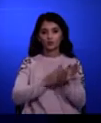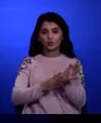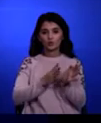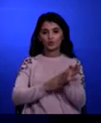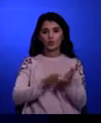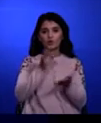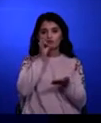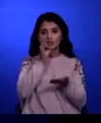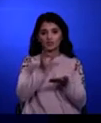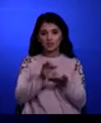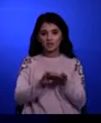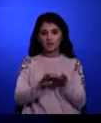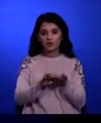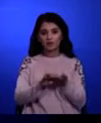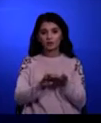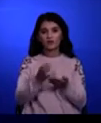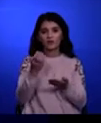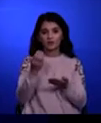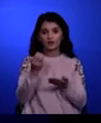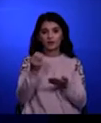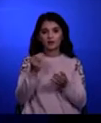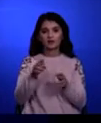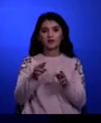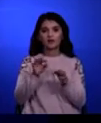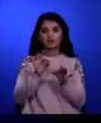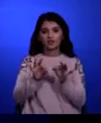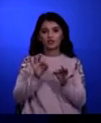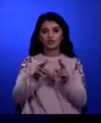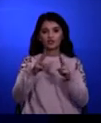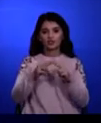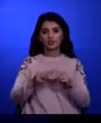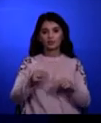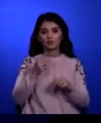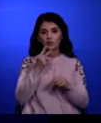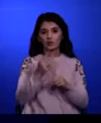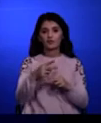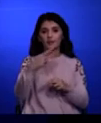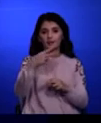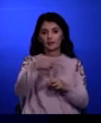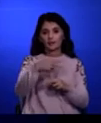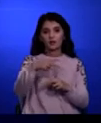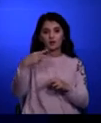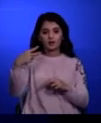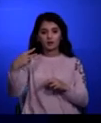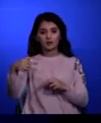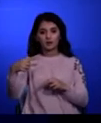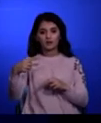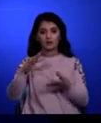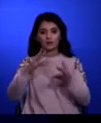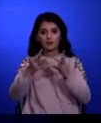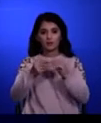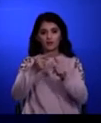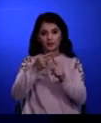javobli misollarni yana tekshirib ko'ramiz. 20 bilan 20 ning